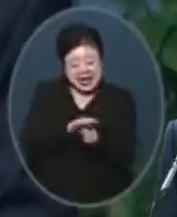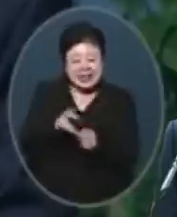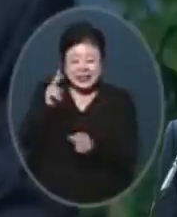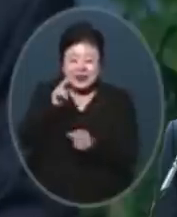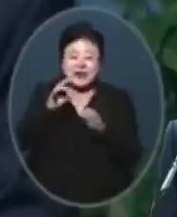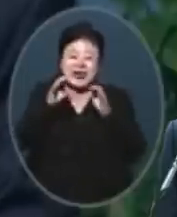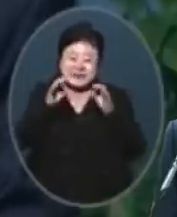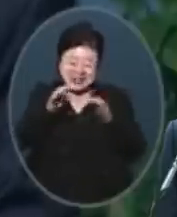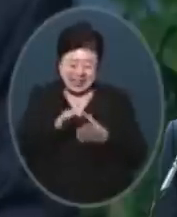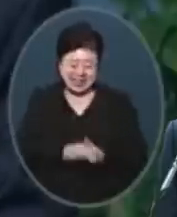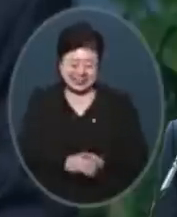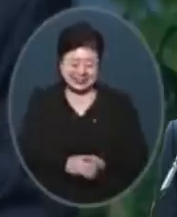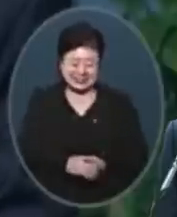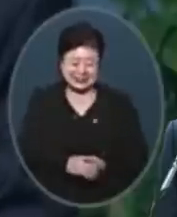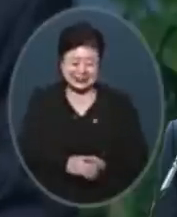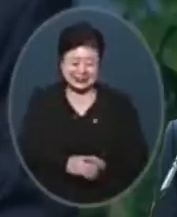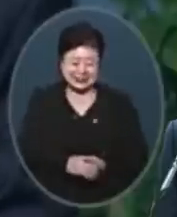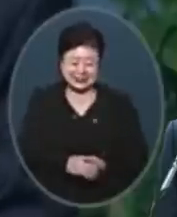지은 것입니다.